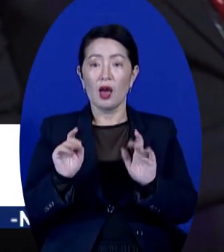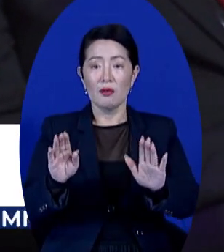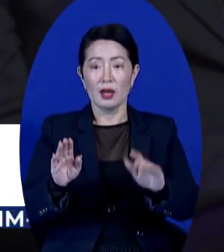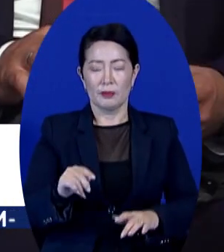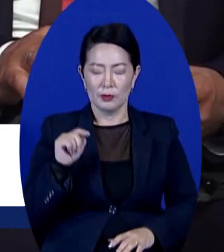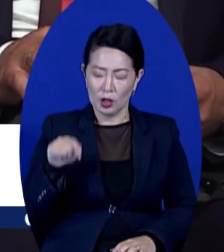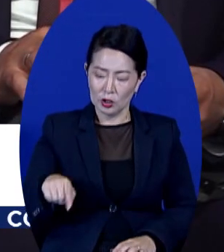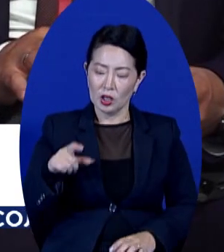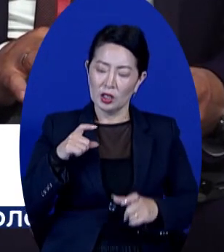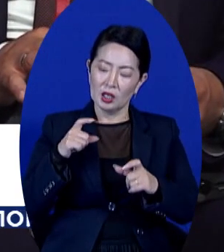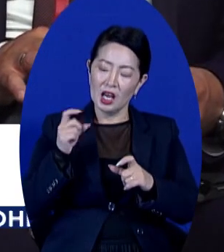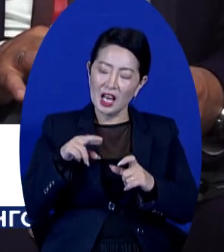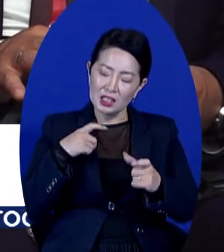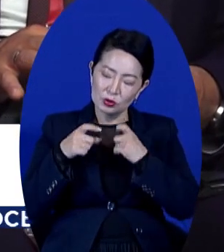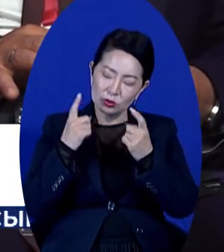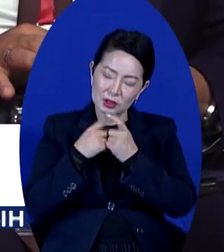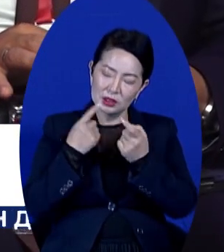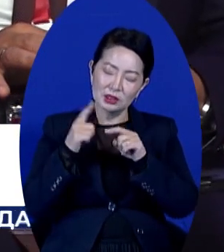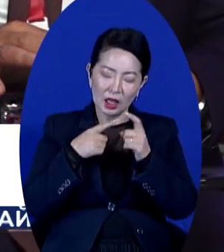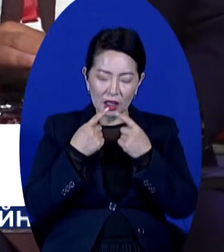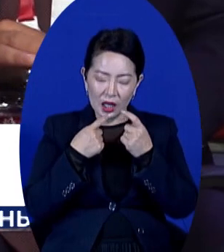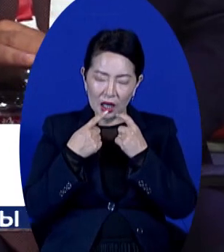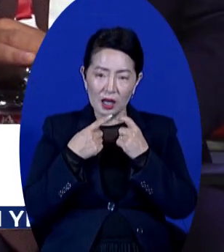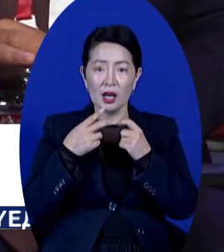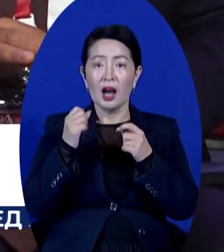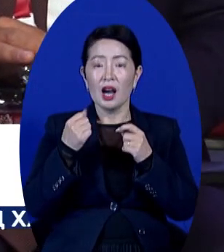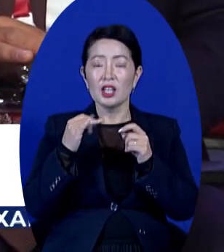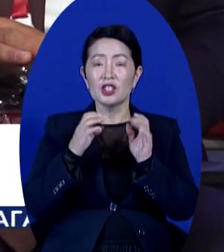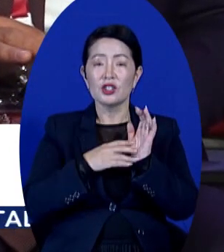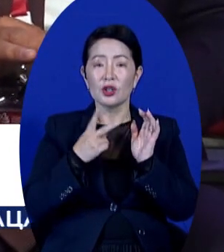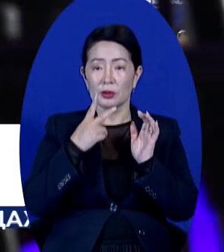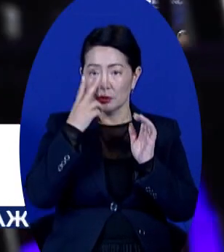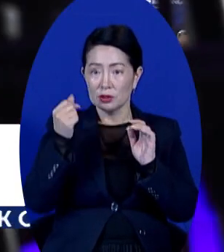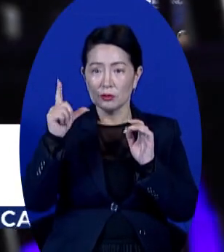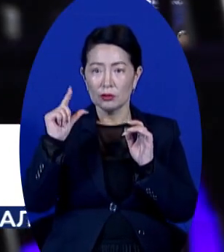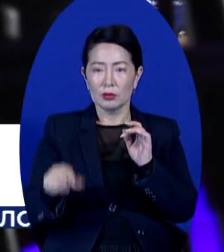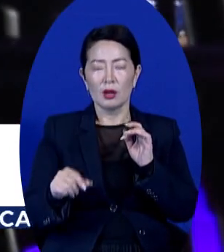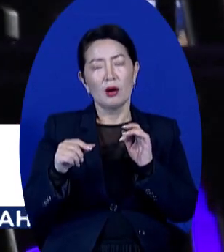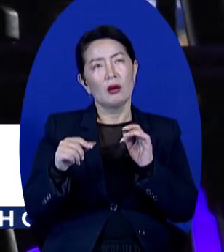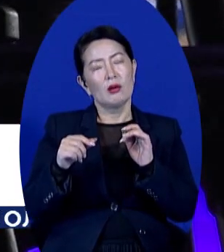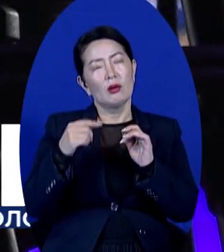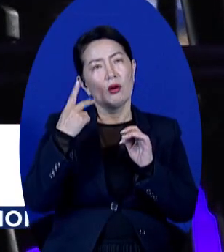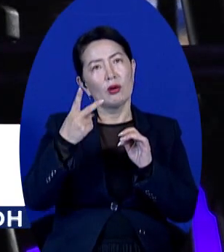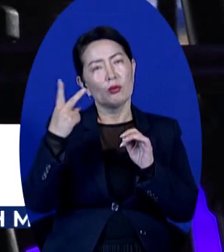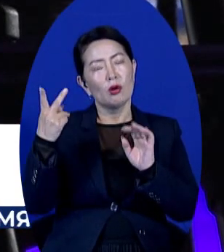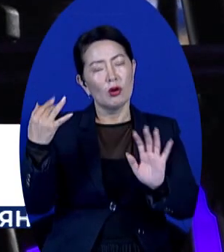дорны эдийн засгийн чуулганы үеэр албаны хүмүүс дахин яриа хэлцээ хийж АИ-92 автобензиний 2027